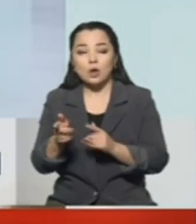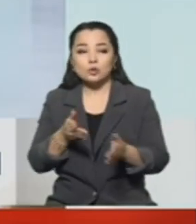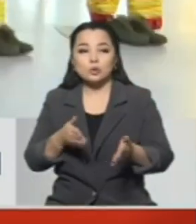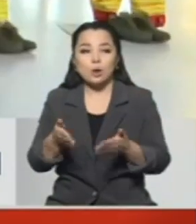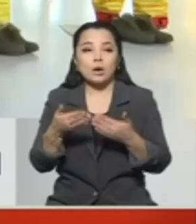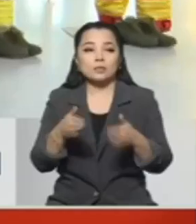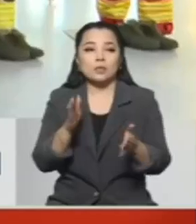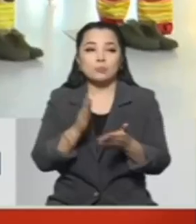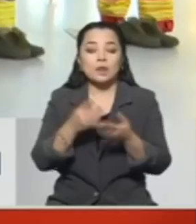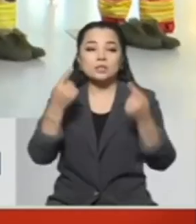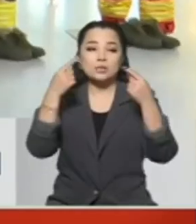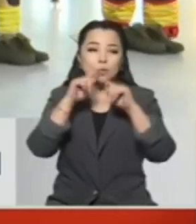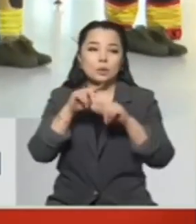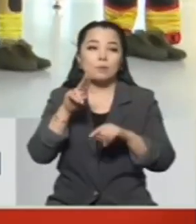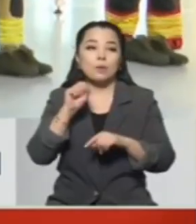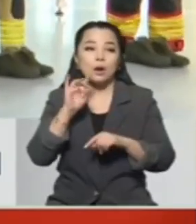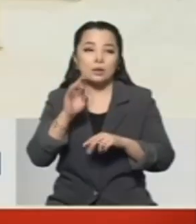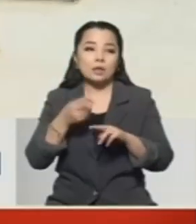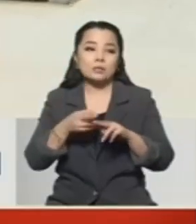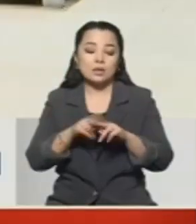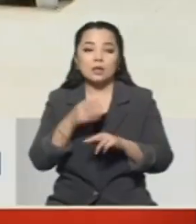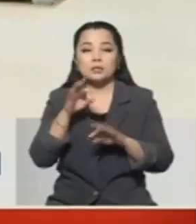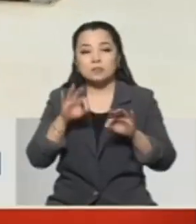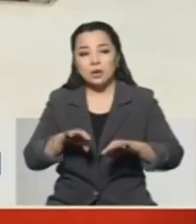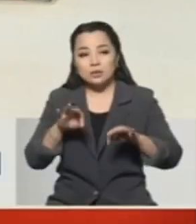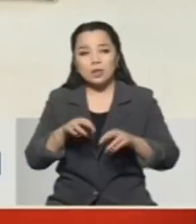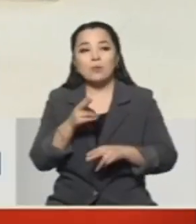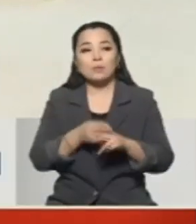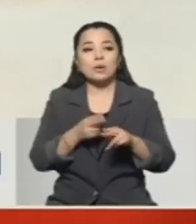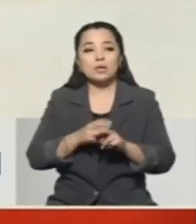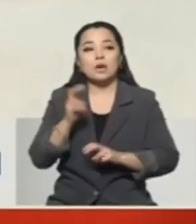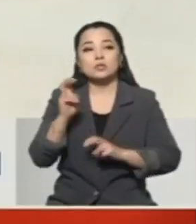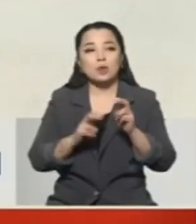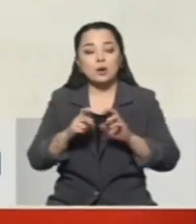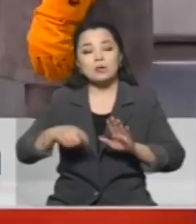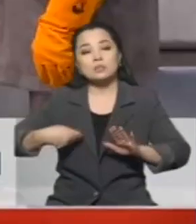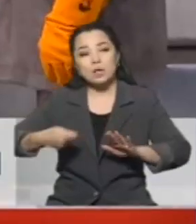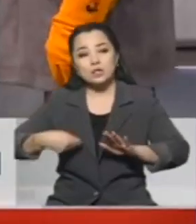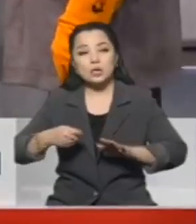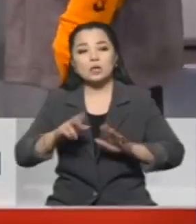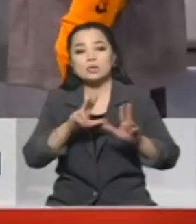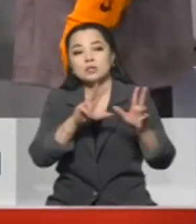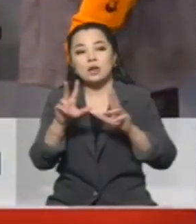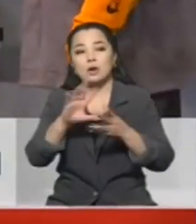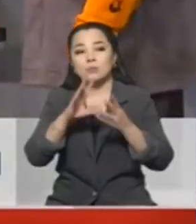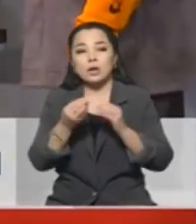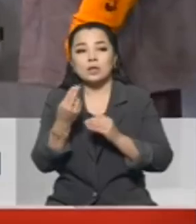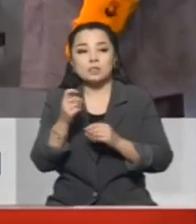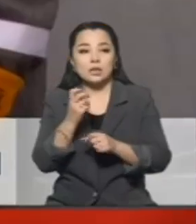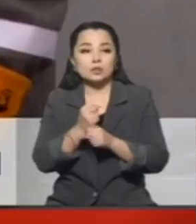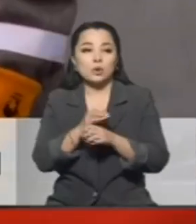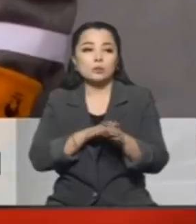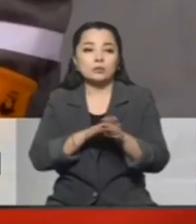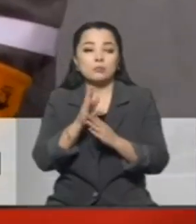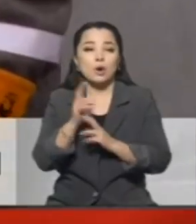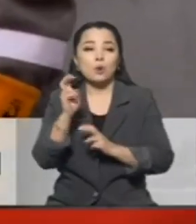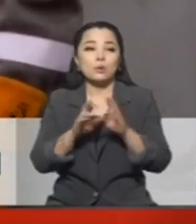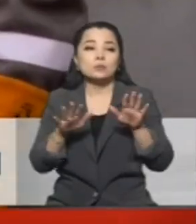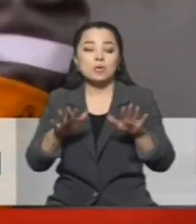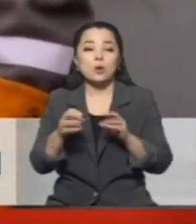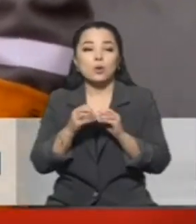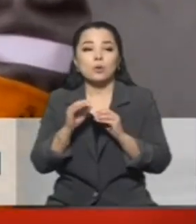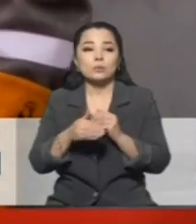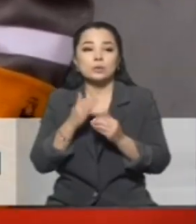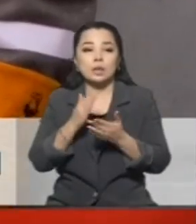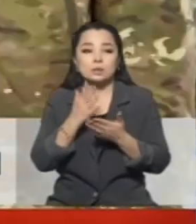ашамыз. Индустриялық парк аумағында түсті металдарды өңдеу зауыты, тігін және жиһаз цехтары орналасқан. Өндіріс орындары ондаған